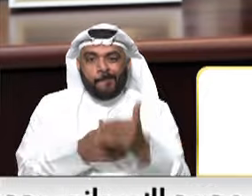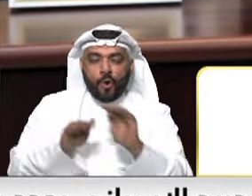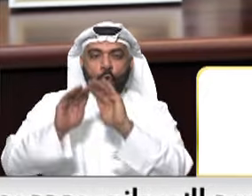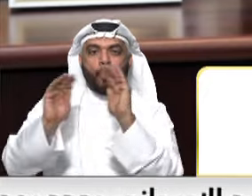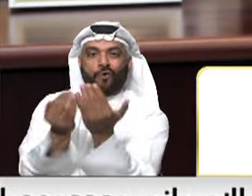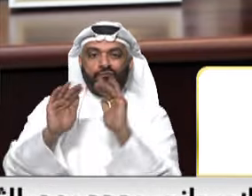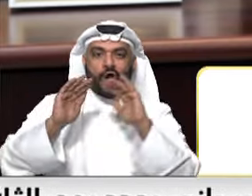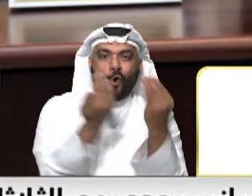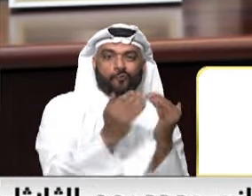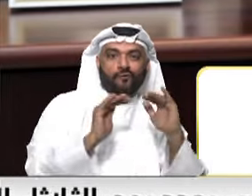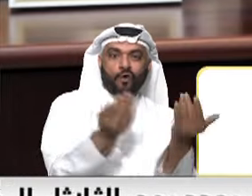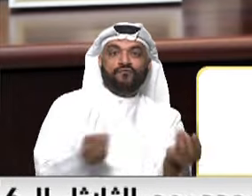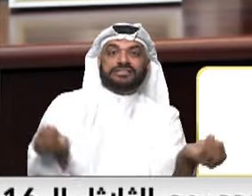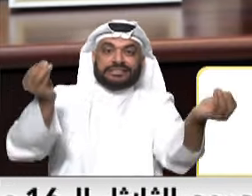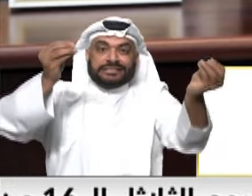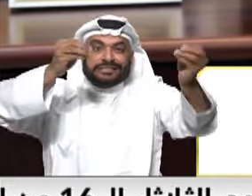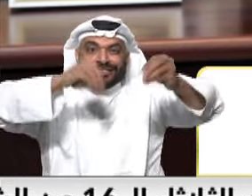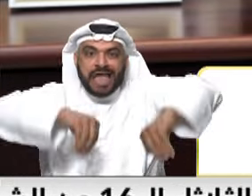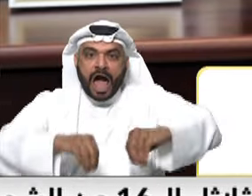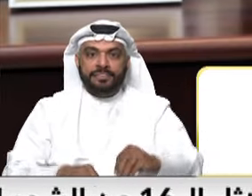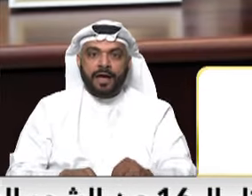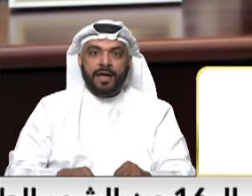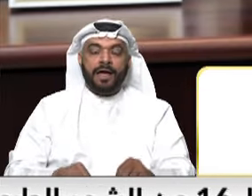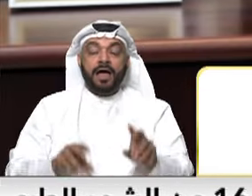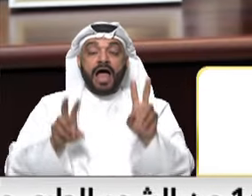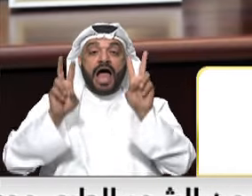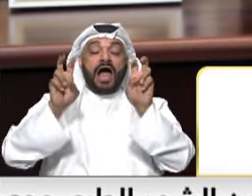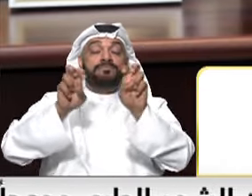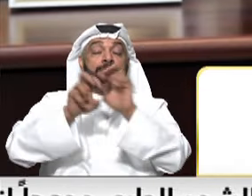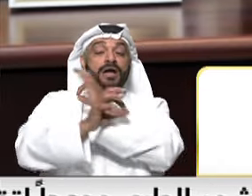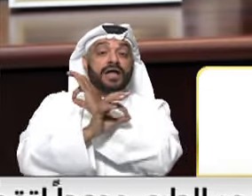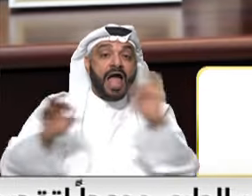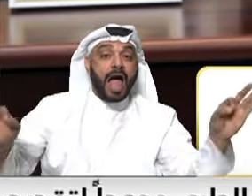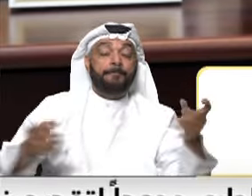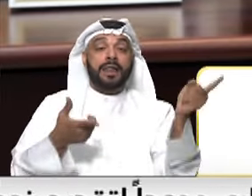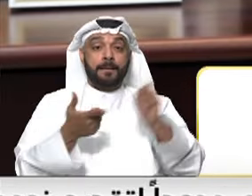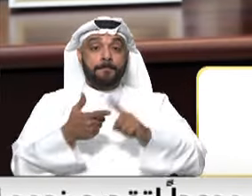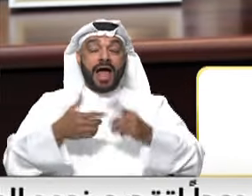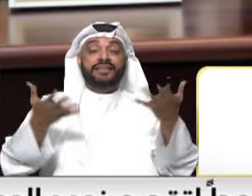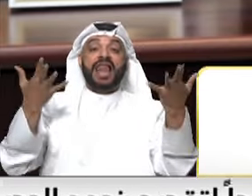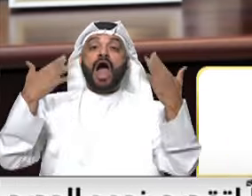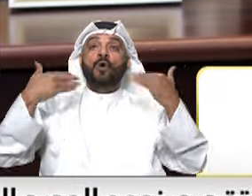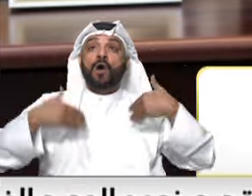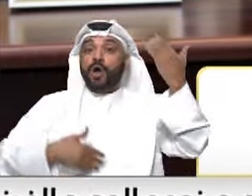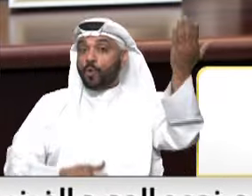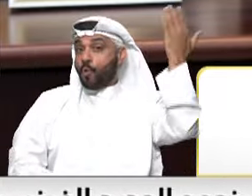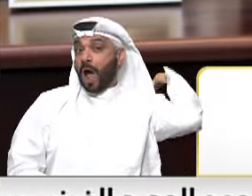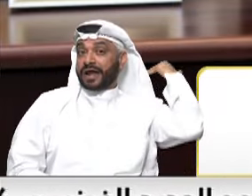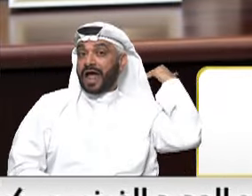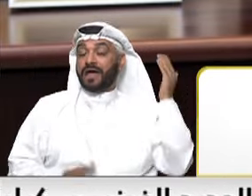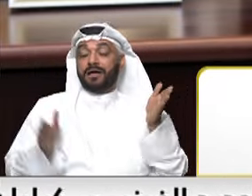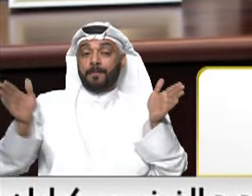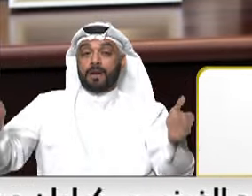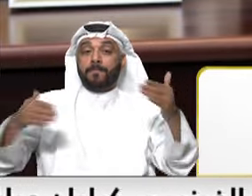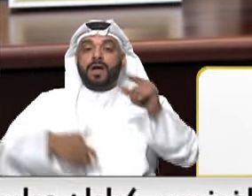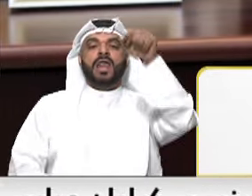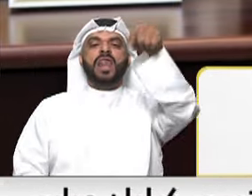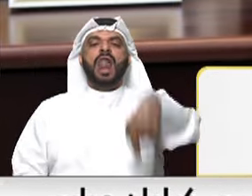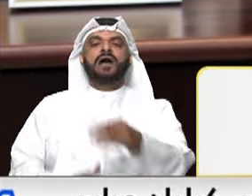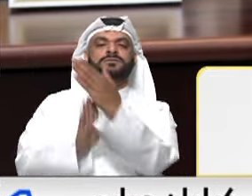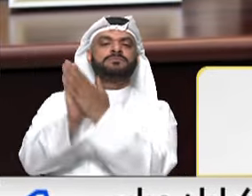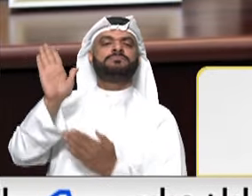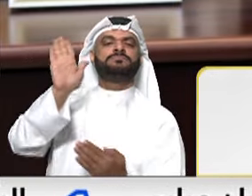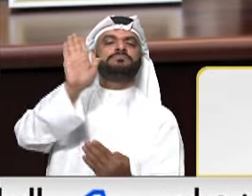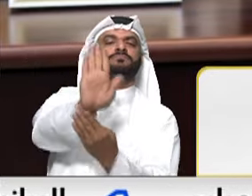ويسكر المعلق والحوش الخلفي. فهذا يفترض أنه يكون هناك ترخيص